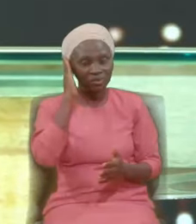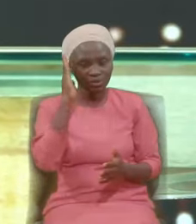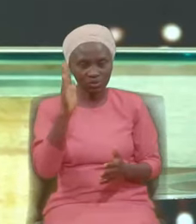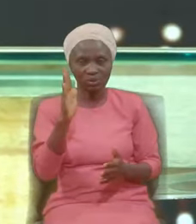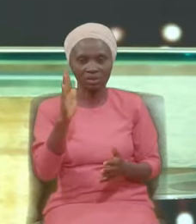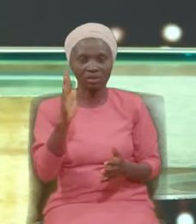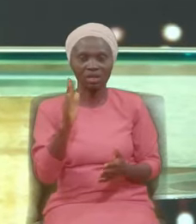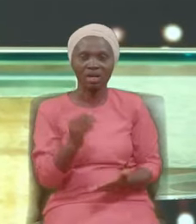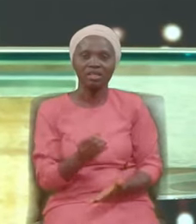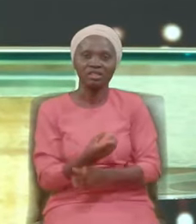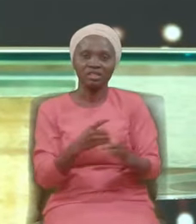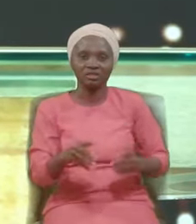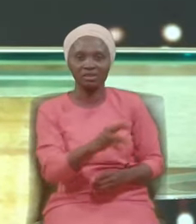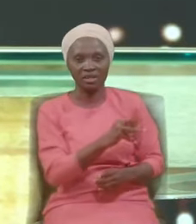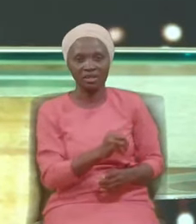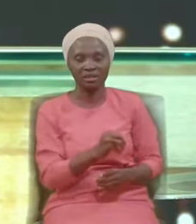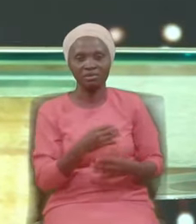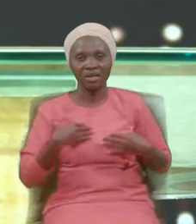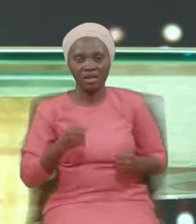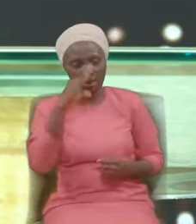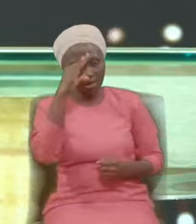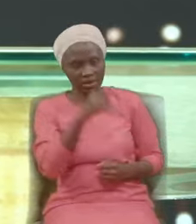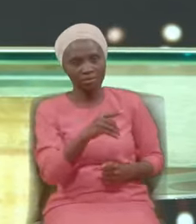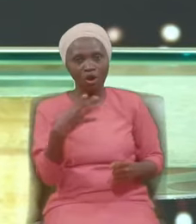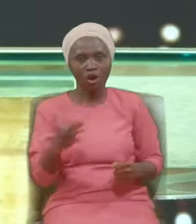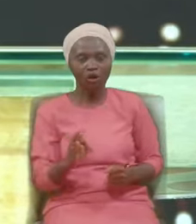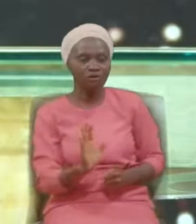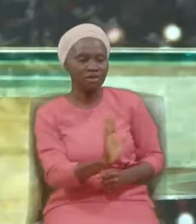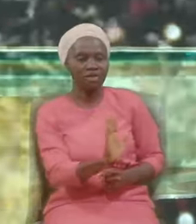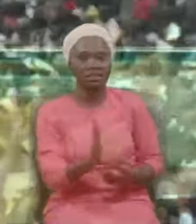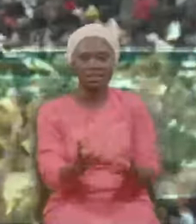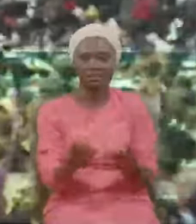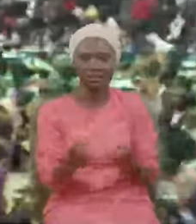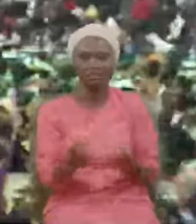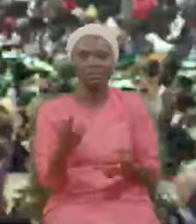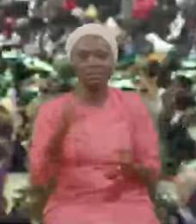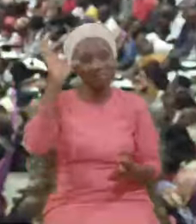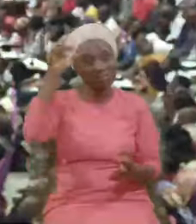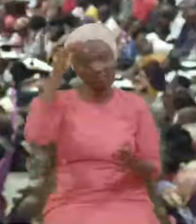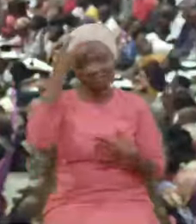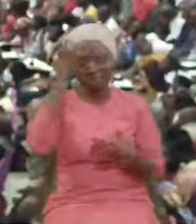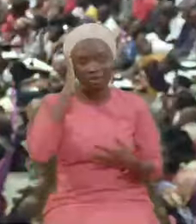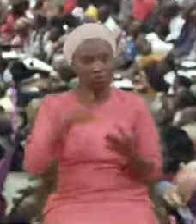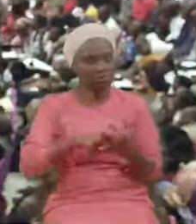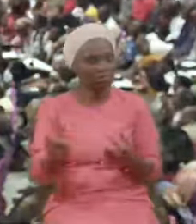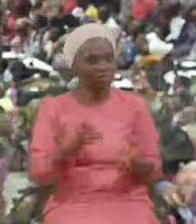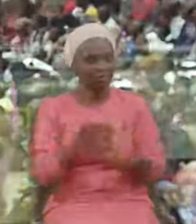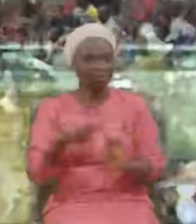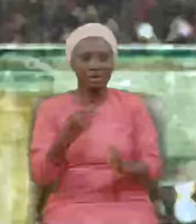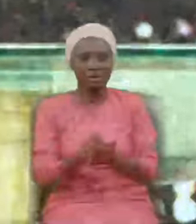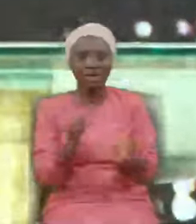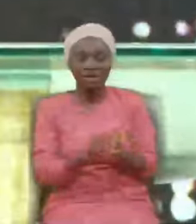le prophète le guérirait de sa lèpre. La maladie incurable va disparaître.